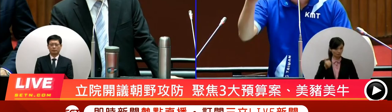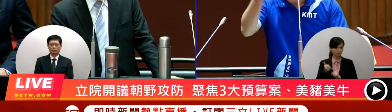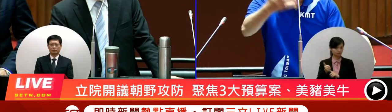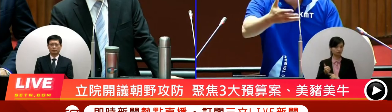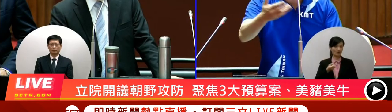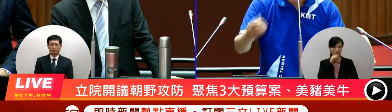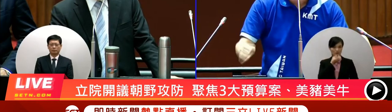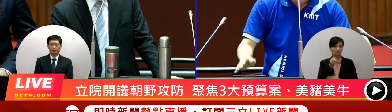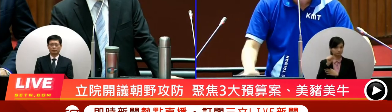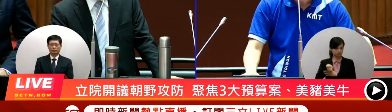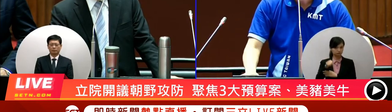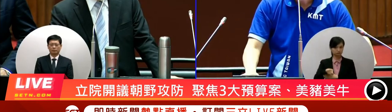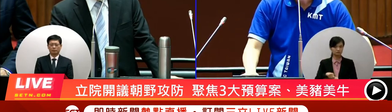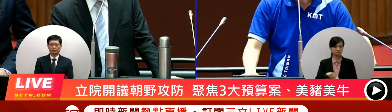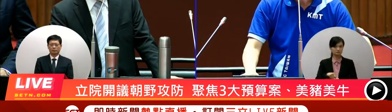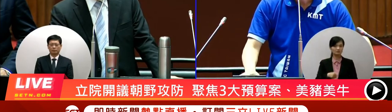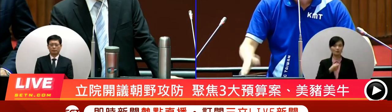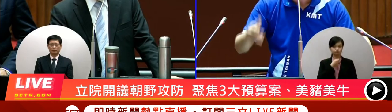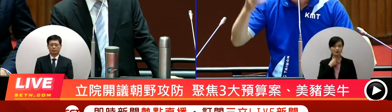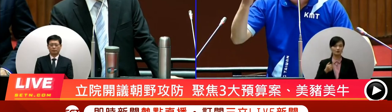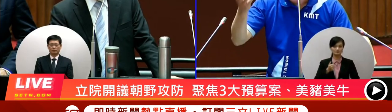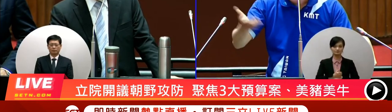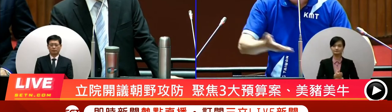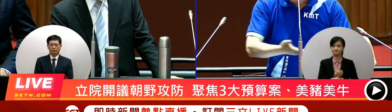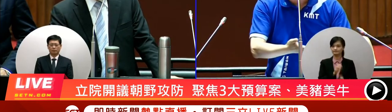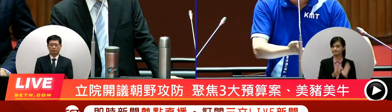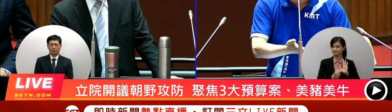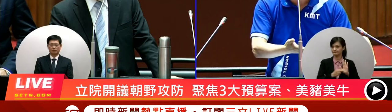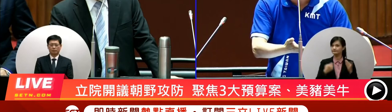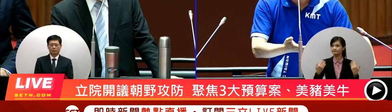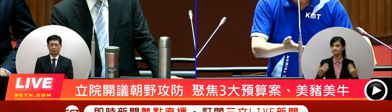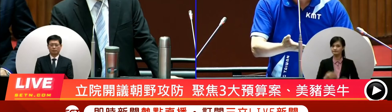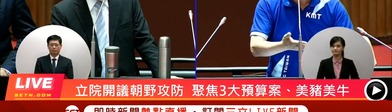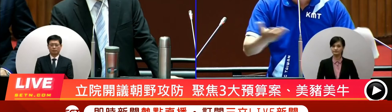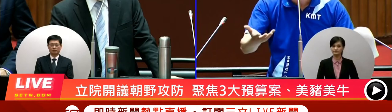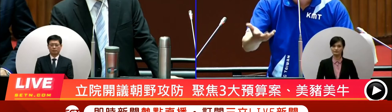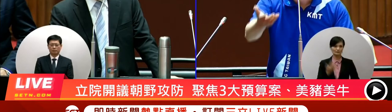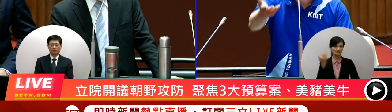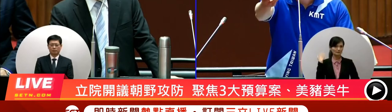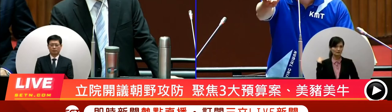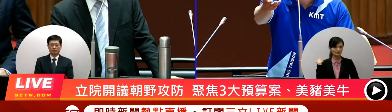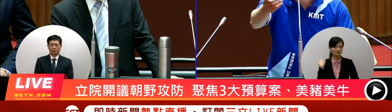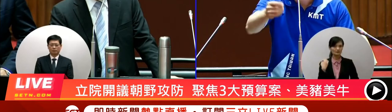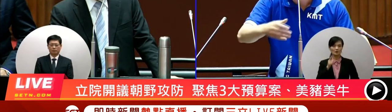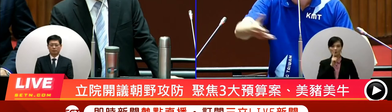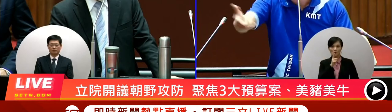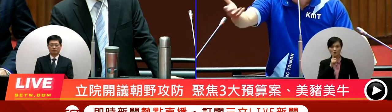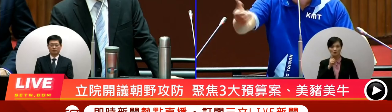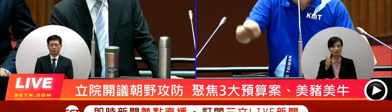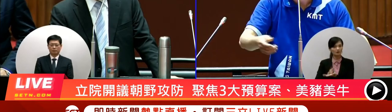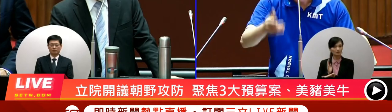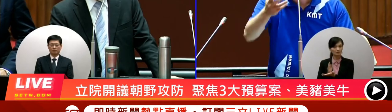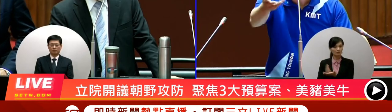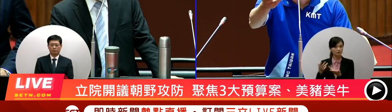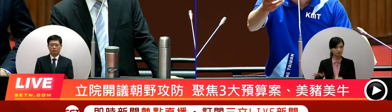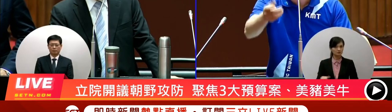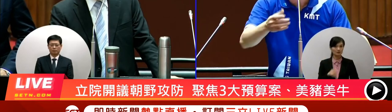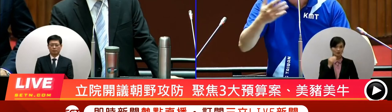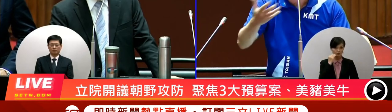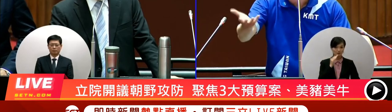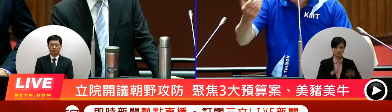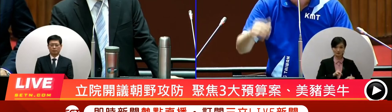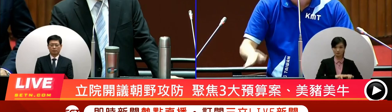道院说明嘛。啊，对于过去这些言论哦，不实的言论，如果你们现在要让他进口，过去的